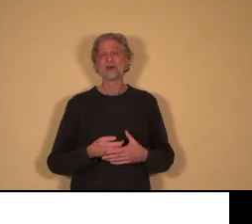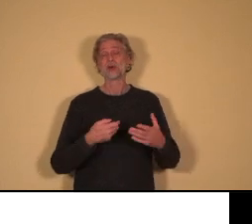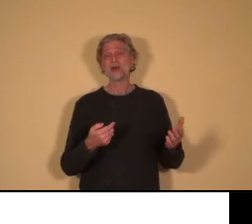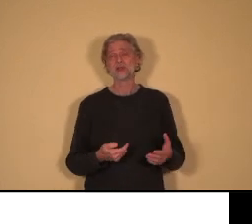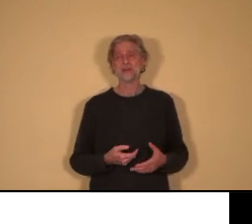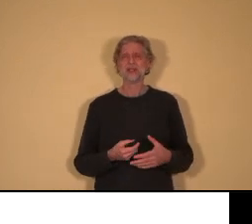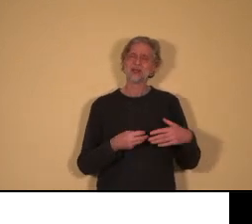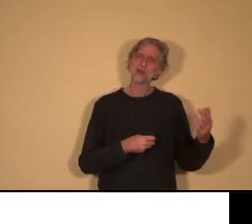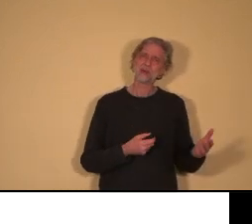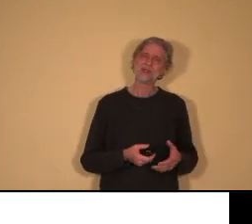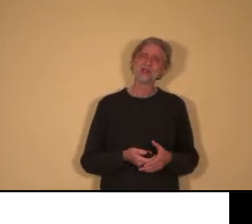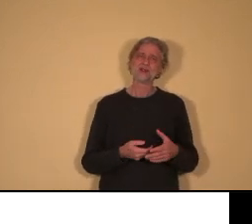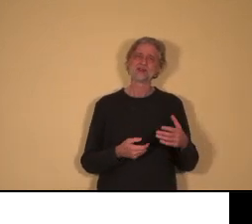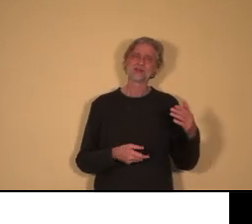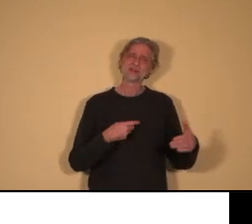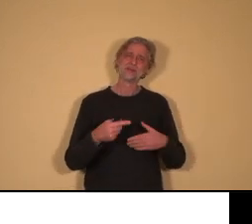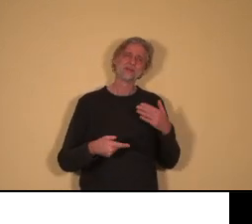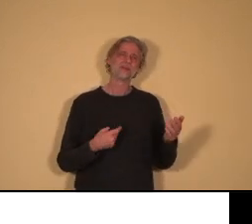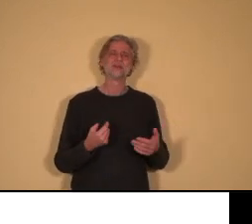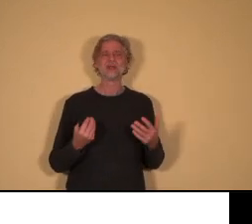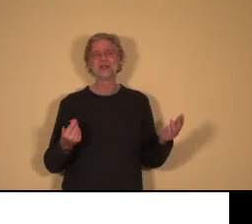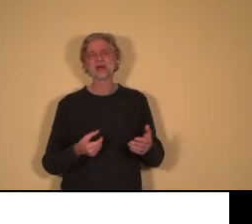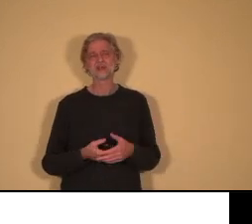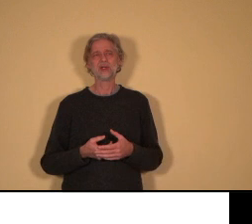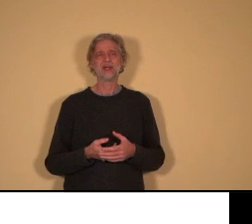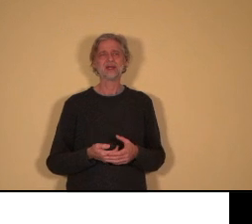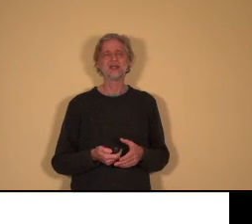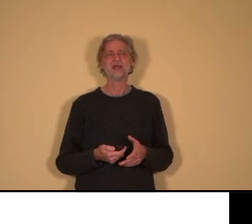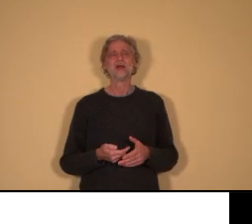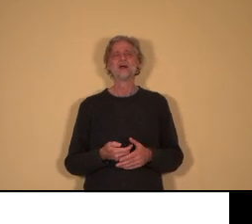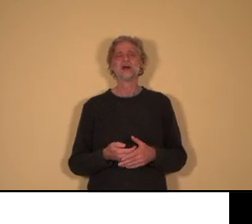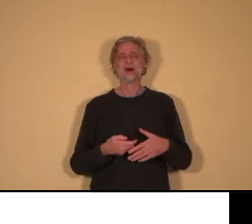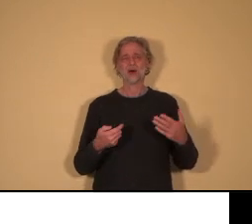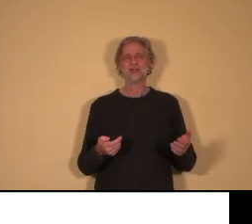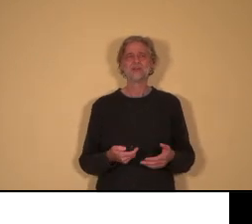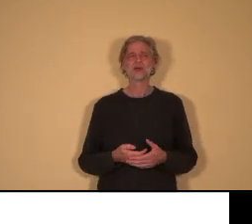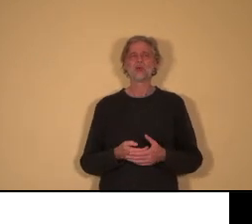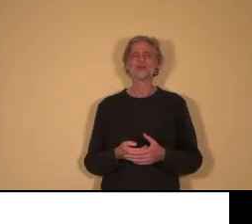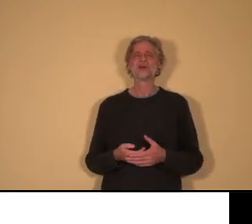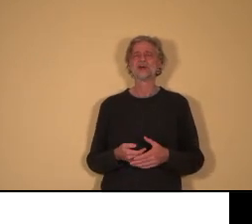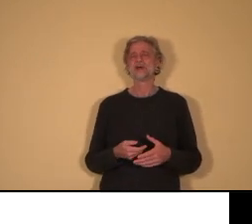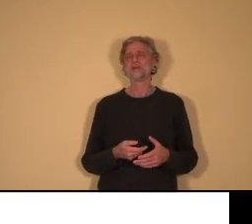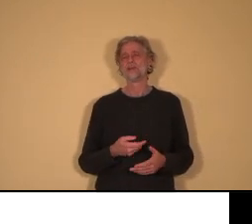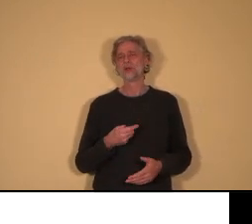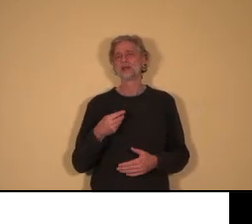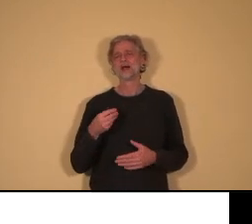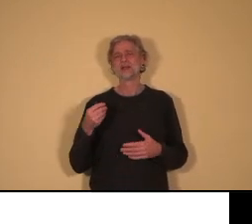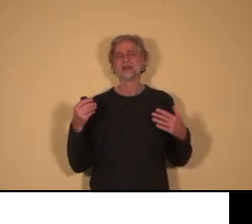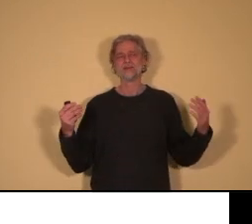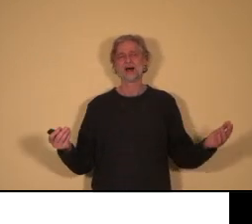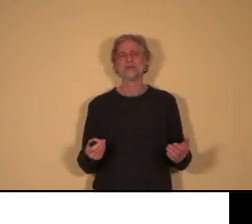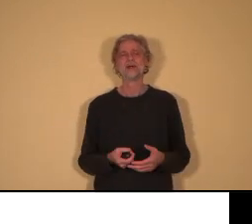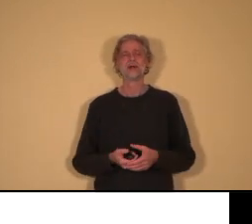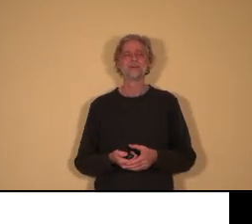Dann haben wir noch Geothermie. Geothermie ist nicht direkt Sonnenenergie, aber auch hier haben wir große